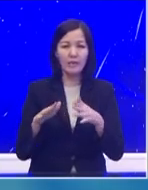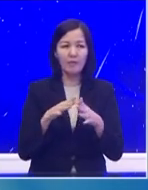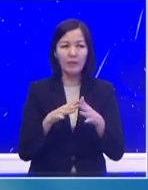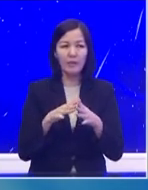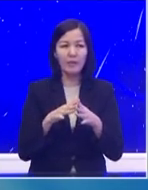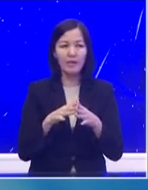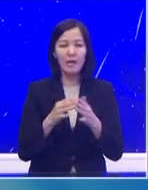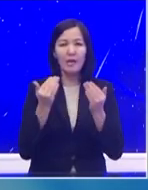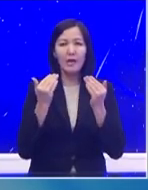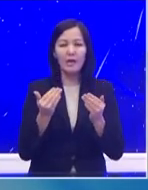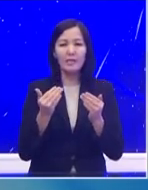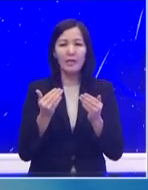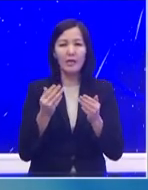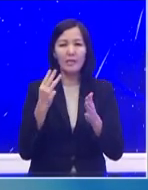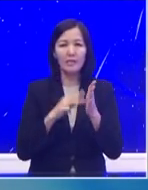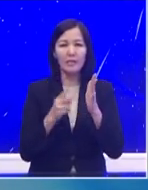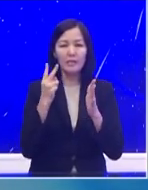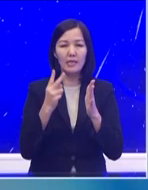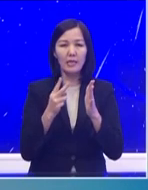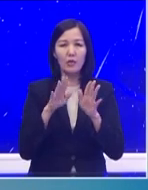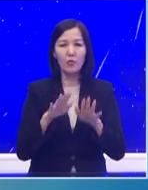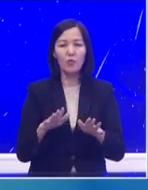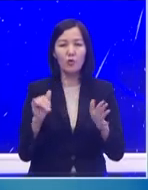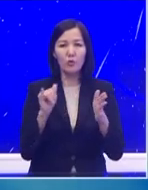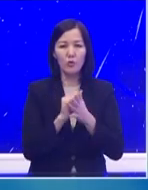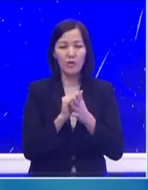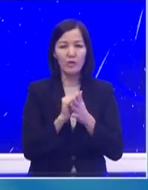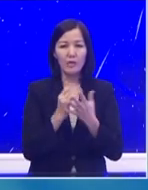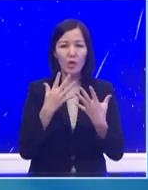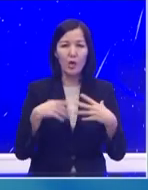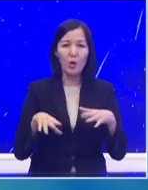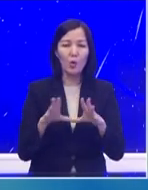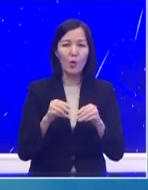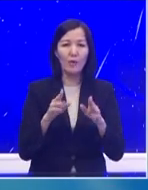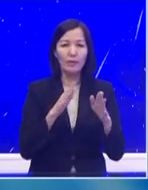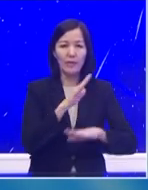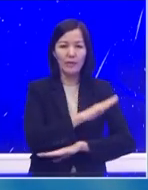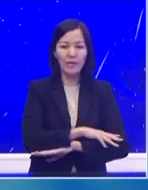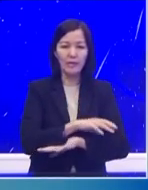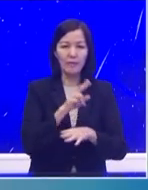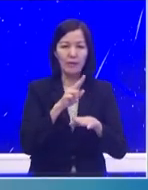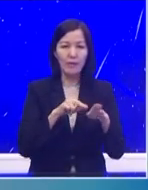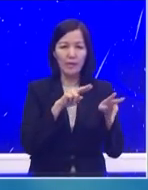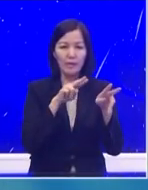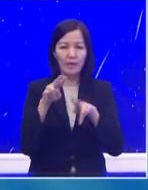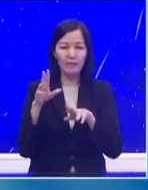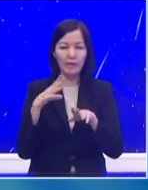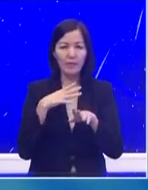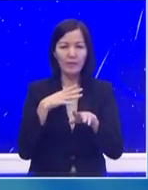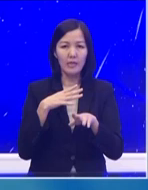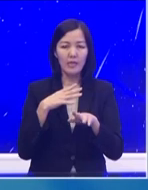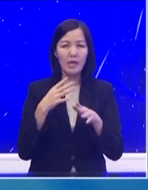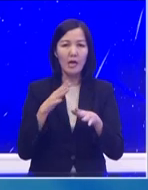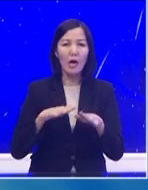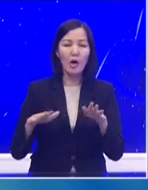шығар тұстарда қосымша 82 блок бекет орнатылды. Қоғамдық тәртіпті полицейлер қамтамасыз етеді. Ал аудандық және